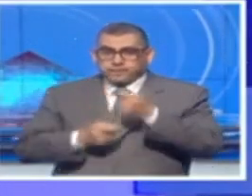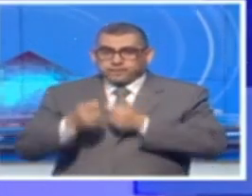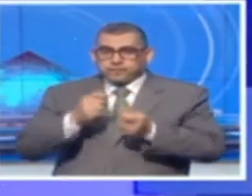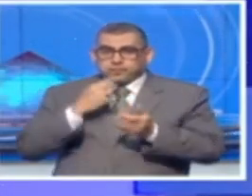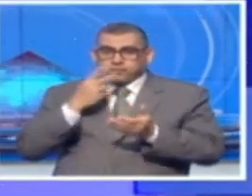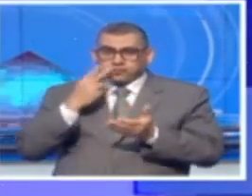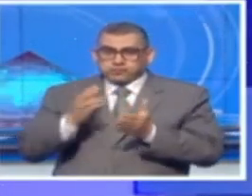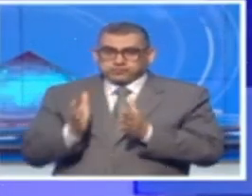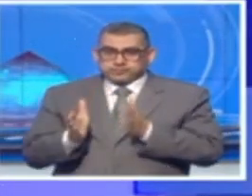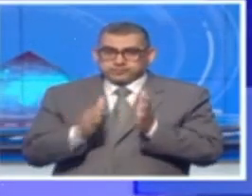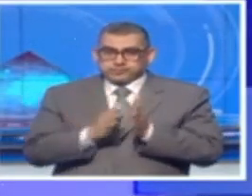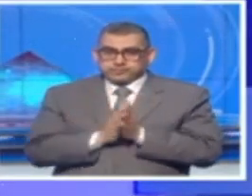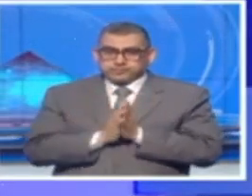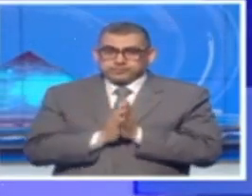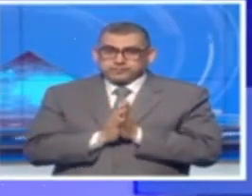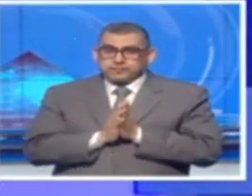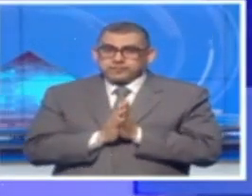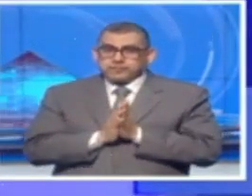خطر شديد.